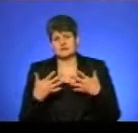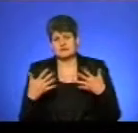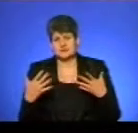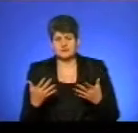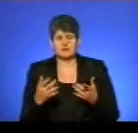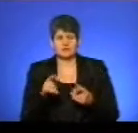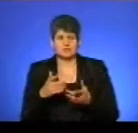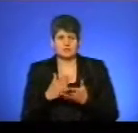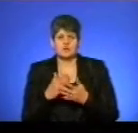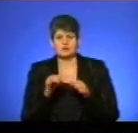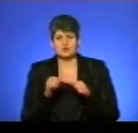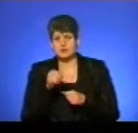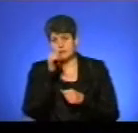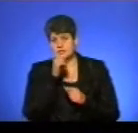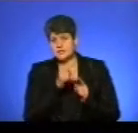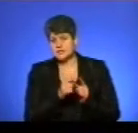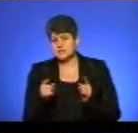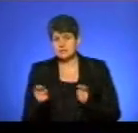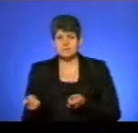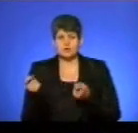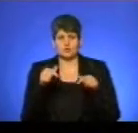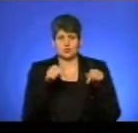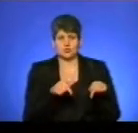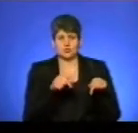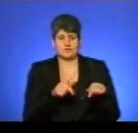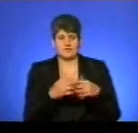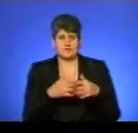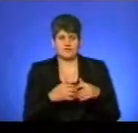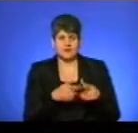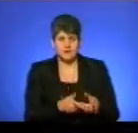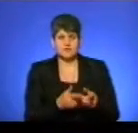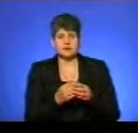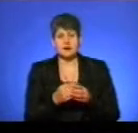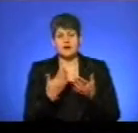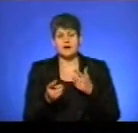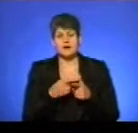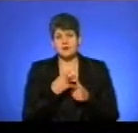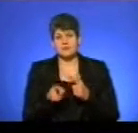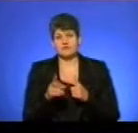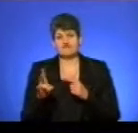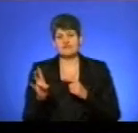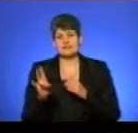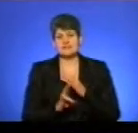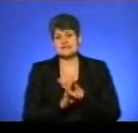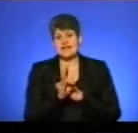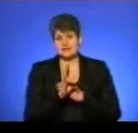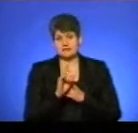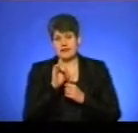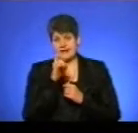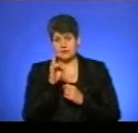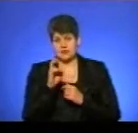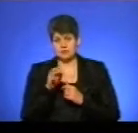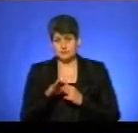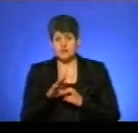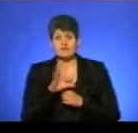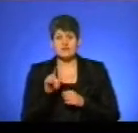мали змогу місяць часу приносити сюди на фабрику або в храми Української греко-католицької церкви. І вже відповідно до того, що принесли